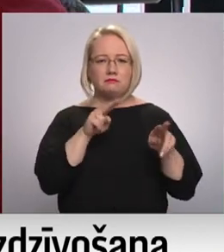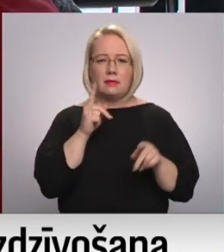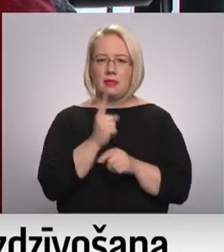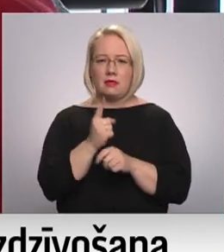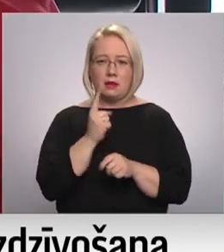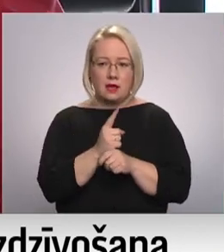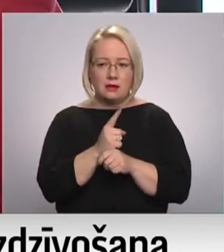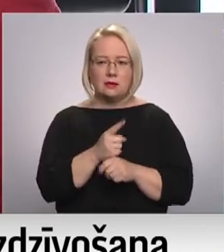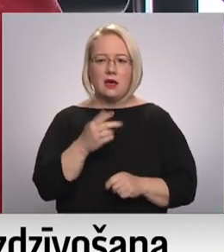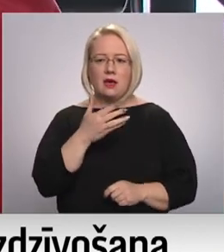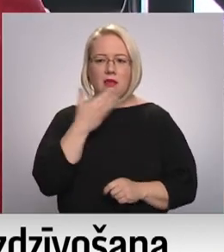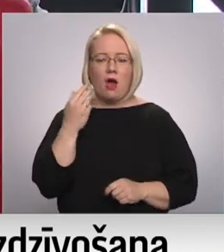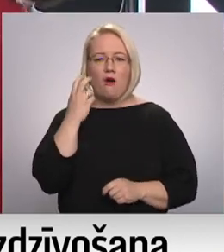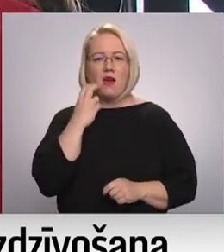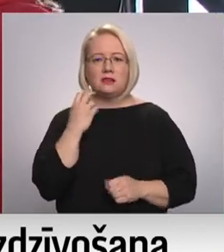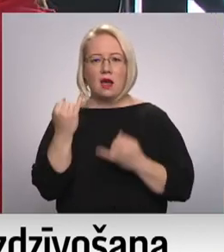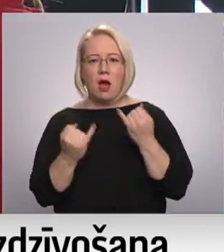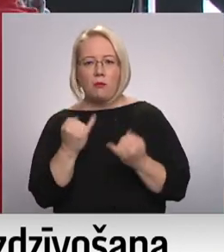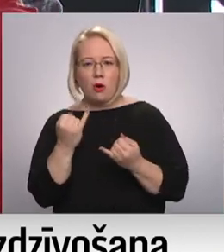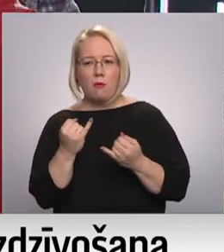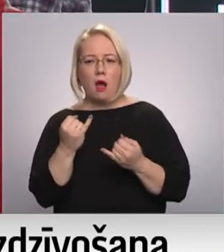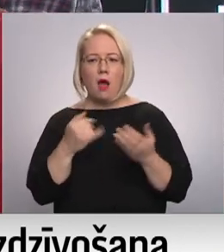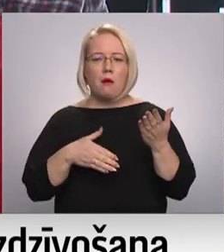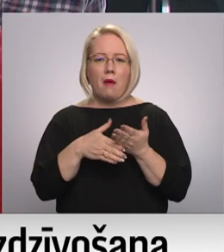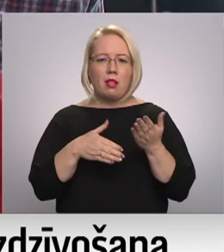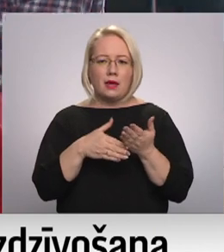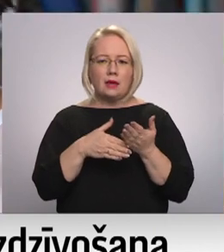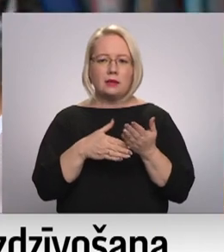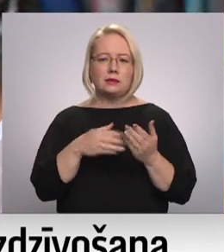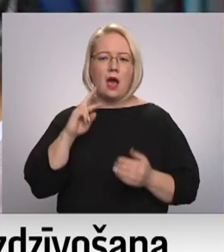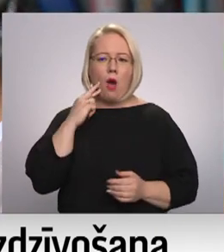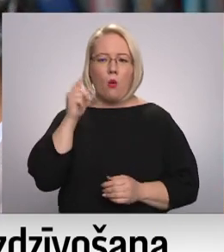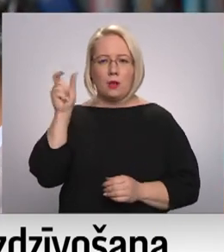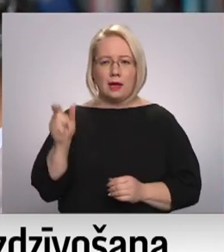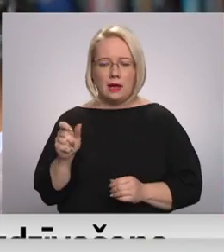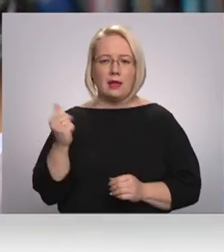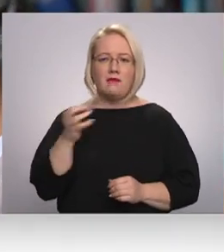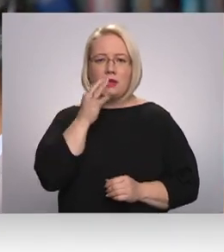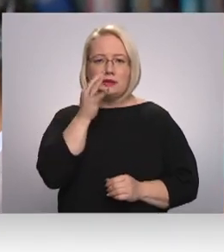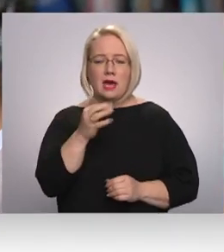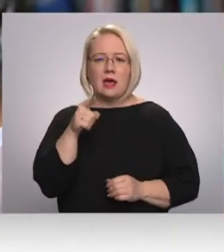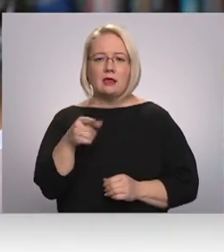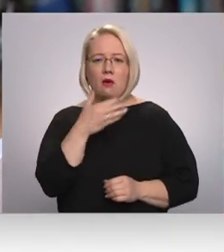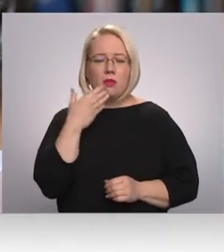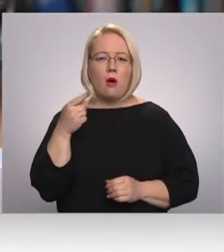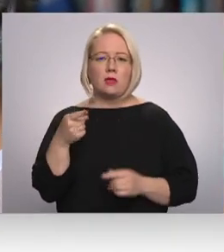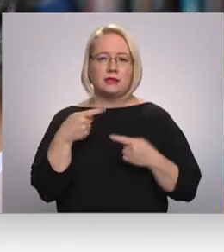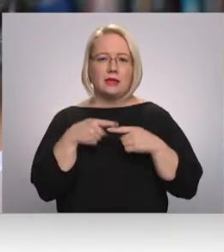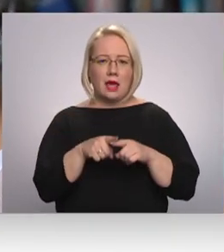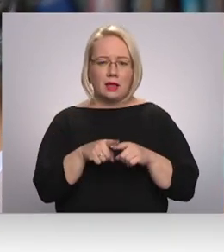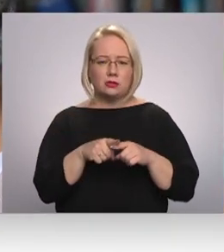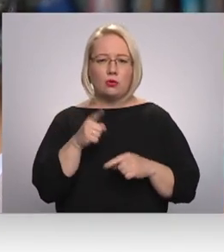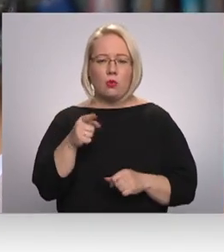mirkli. Ja viņa nav vecāku aprūpēta, palīgā katru dienu nāk auklīte Sigita. Ja tev nav tas, ja tā ierīce, tad reāli to